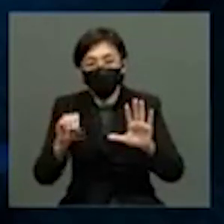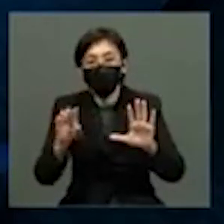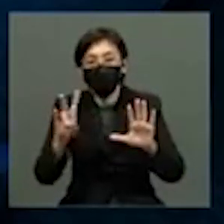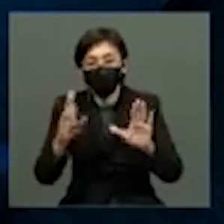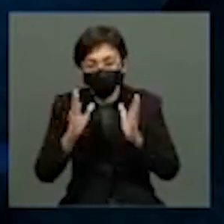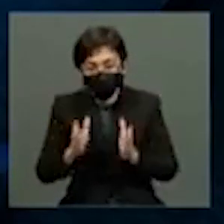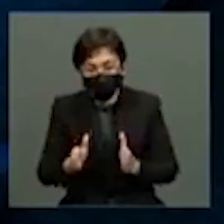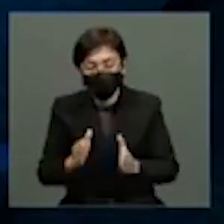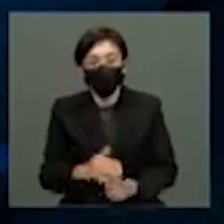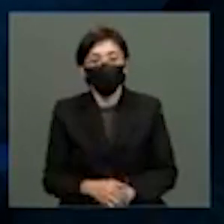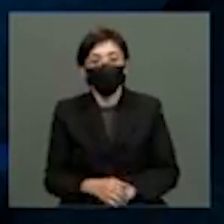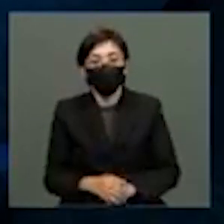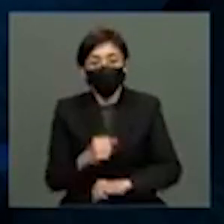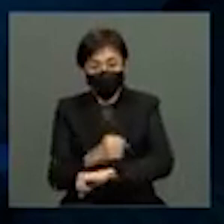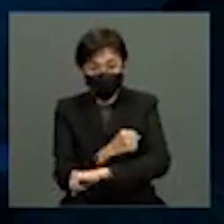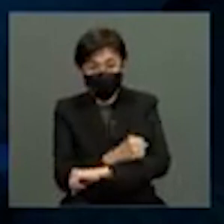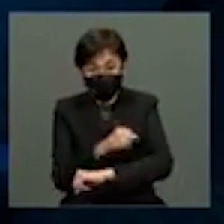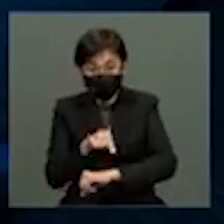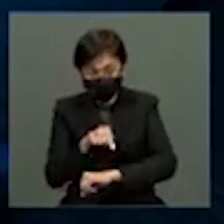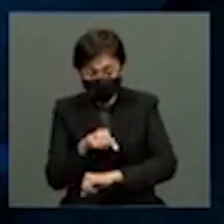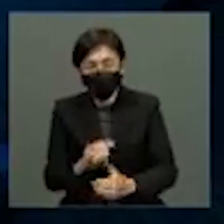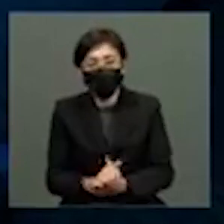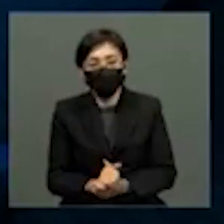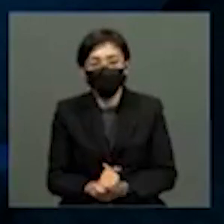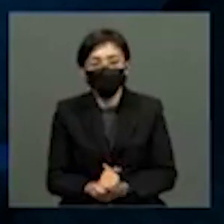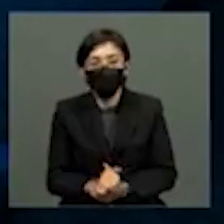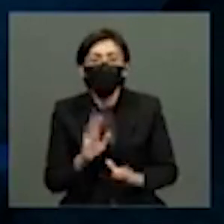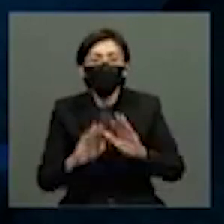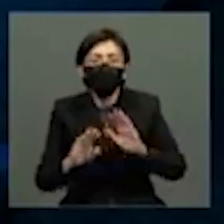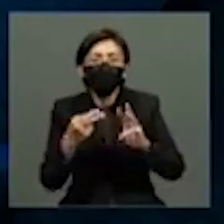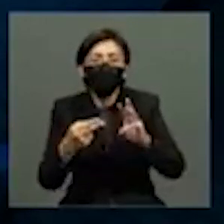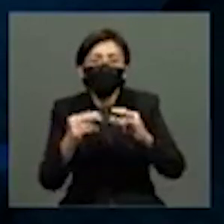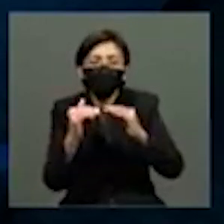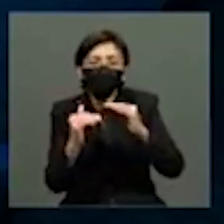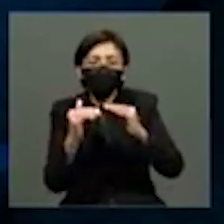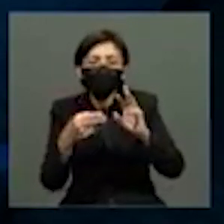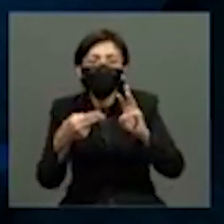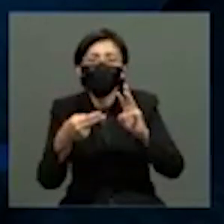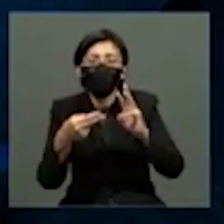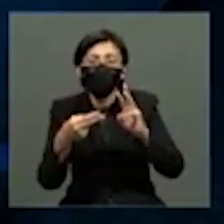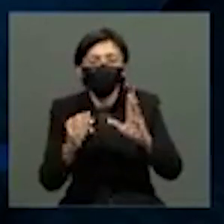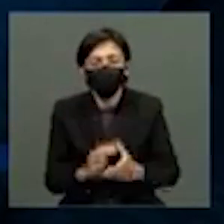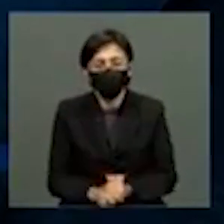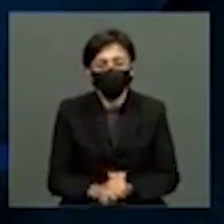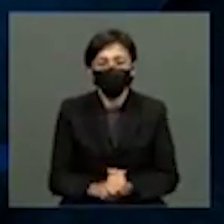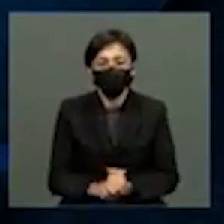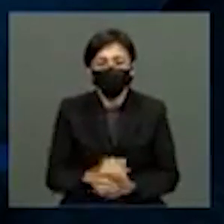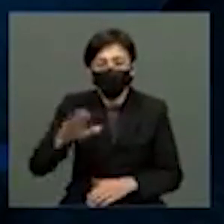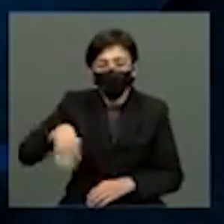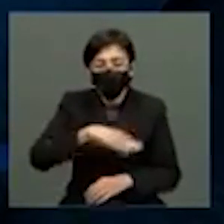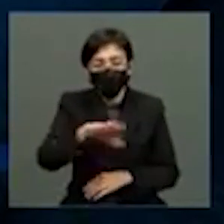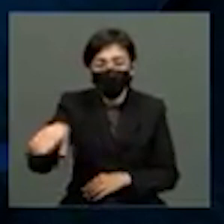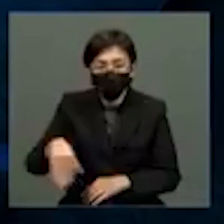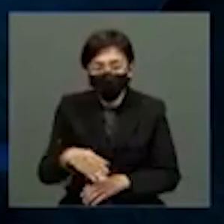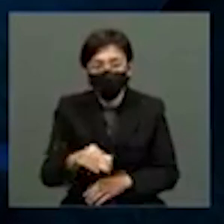59,757 คนคนงานนะครับนี่คือตีสัก 60,000 คนอ่ะเนี่ยนะครับจากทั้งหมด